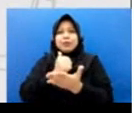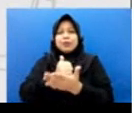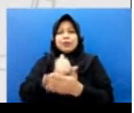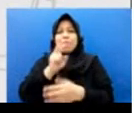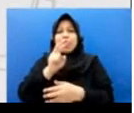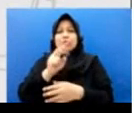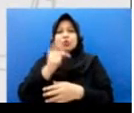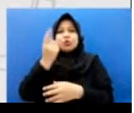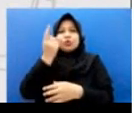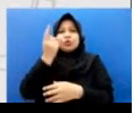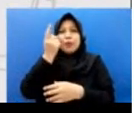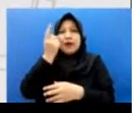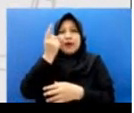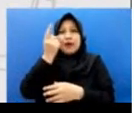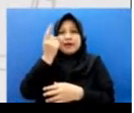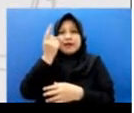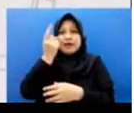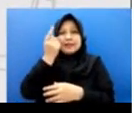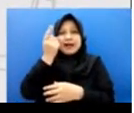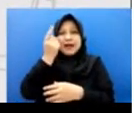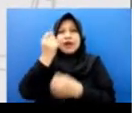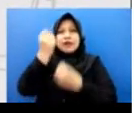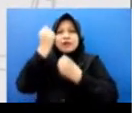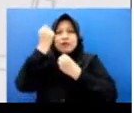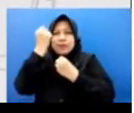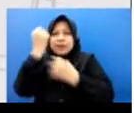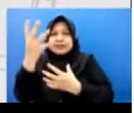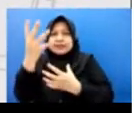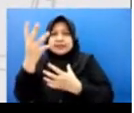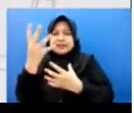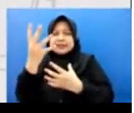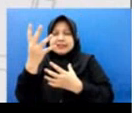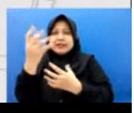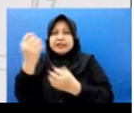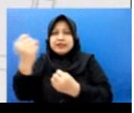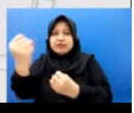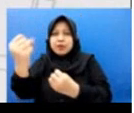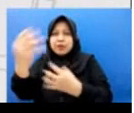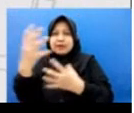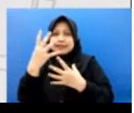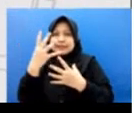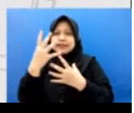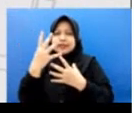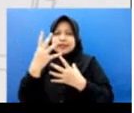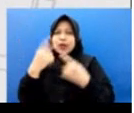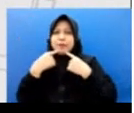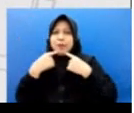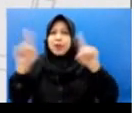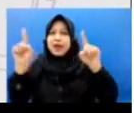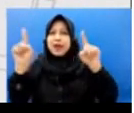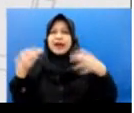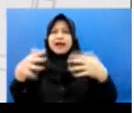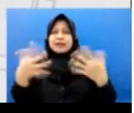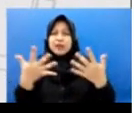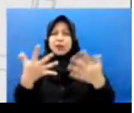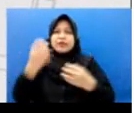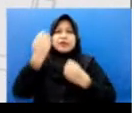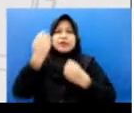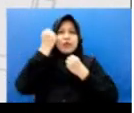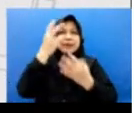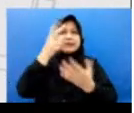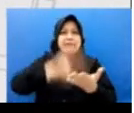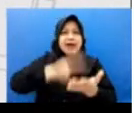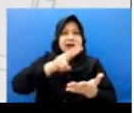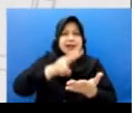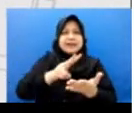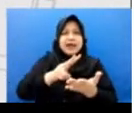mengantisipasi, menganalisis informasi yang saya sedang terima ini ada informasi yang populer atau valid. Oke, saya akan